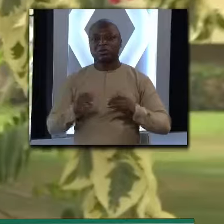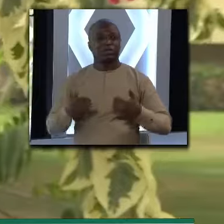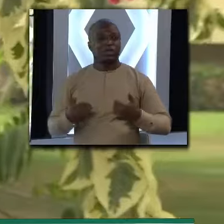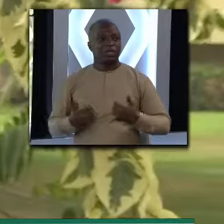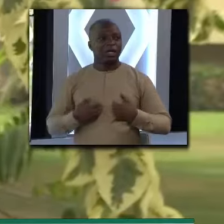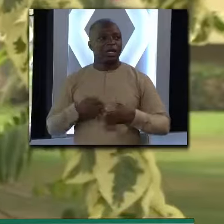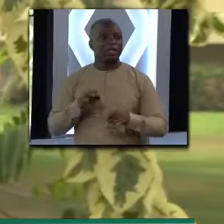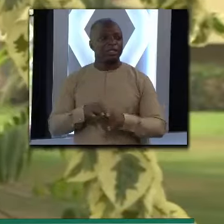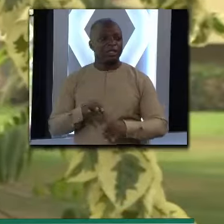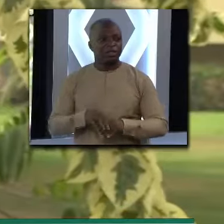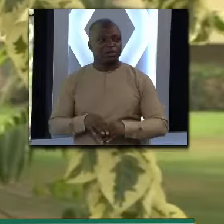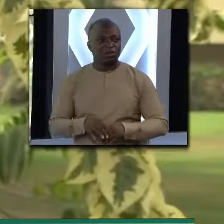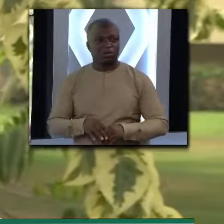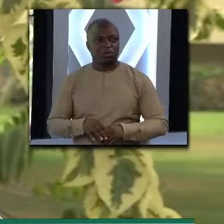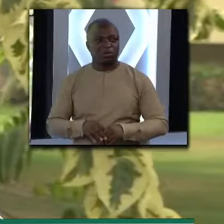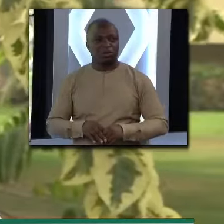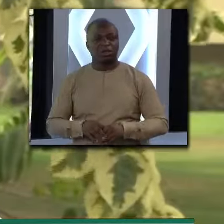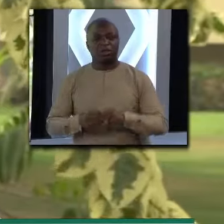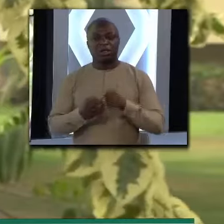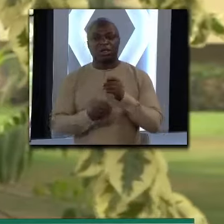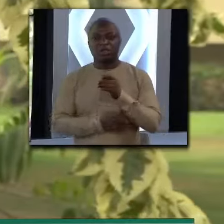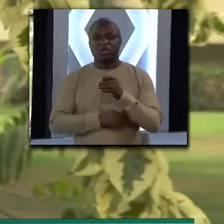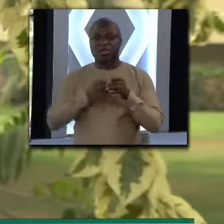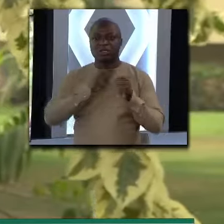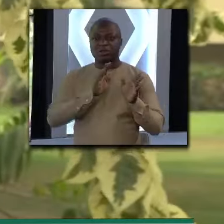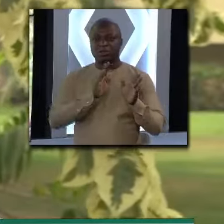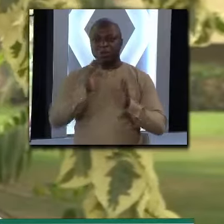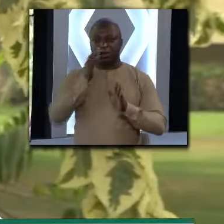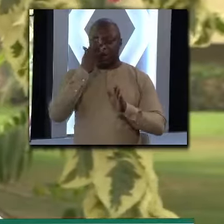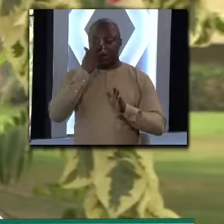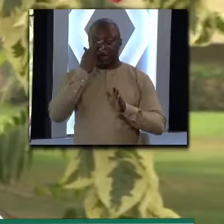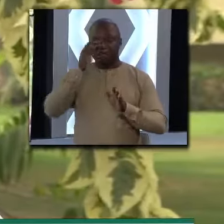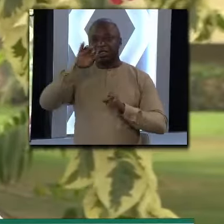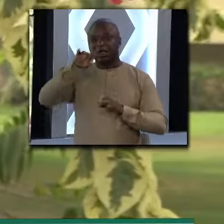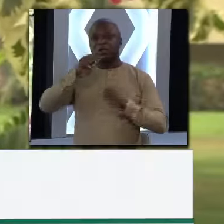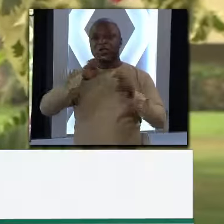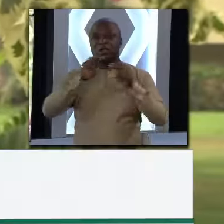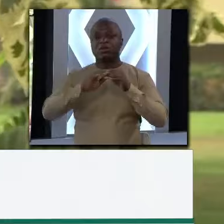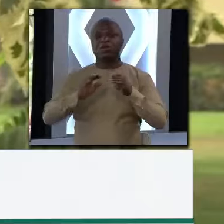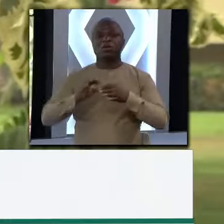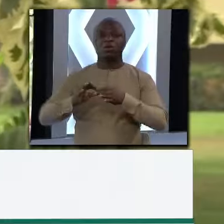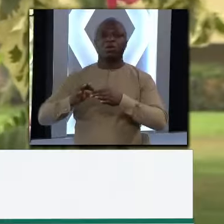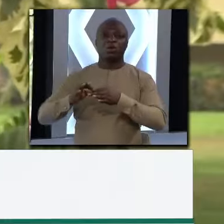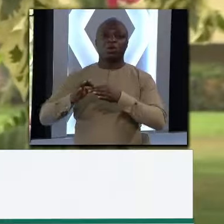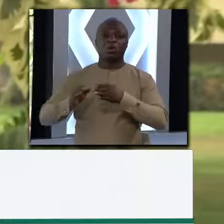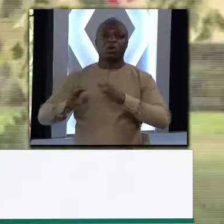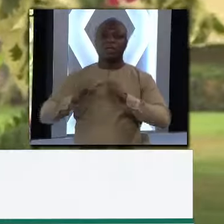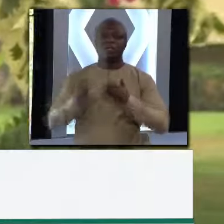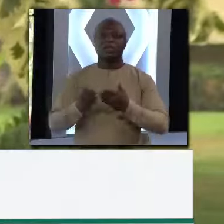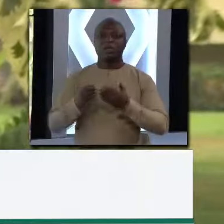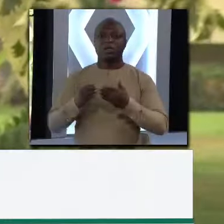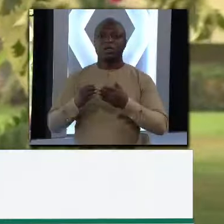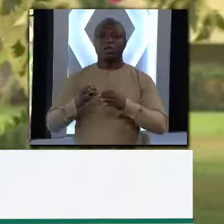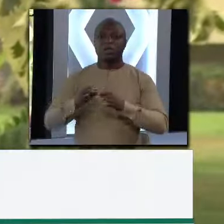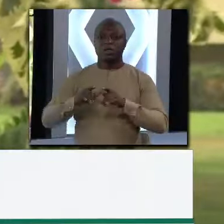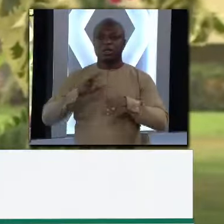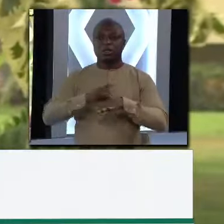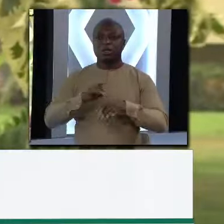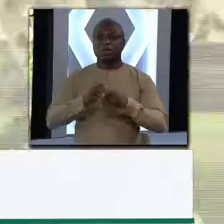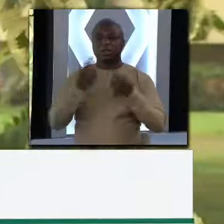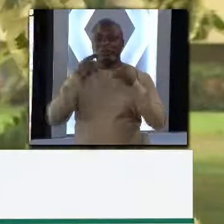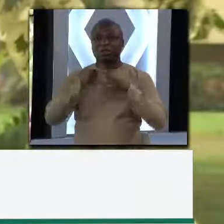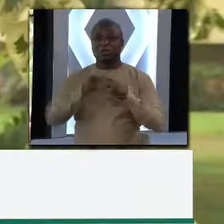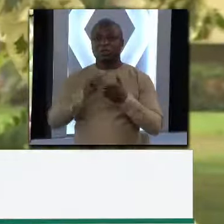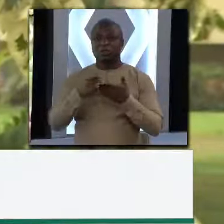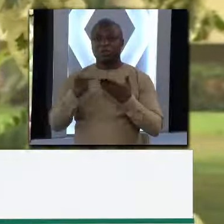des élections régionales qui s'annoncent. C'est un autre niveau de collectivité territoriale qui s'annonce dans le sillage de la